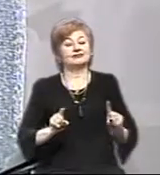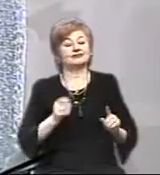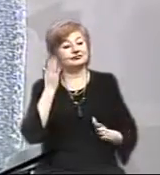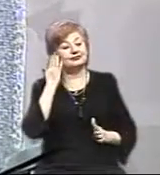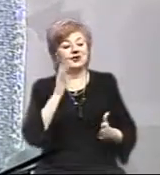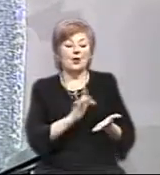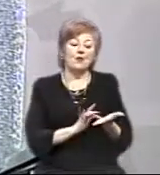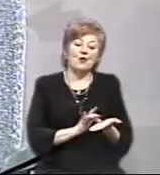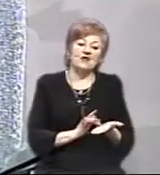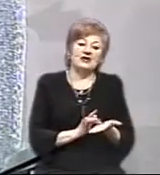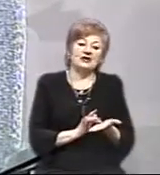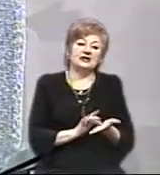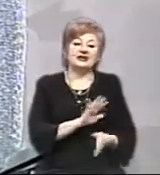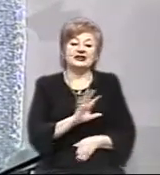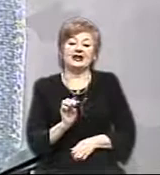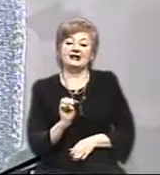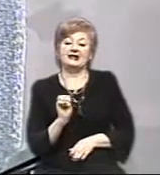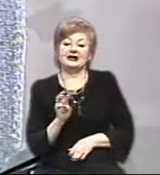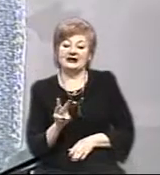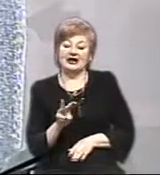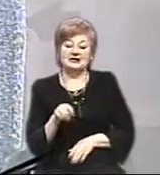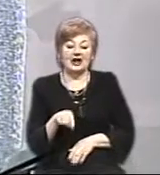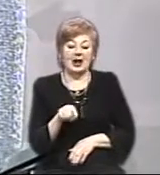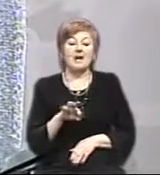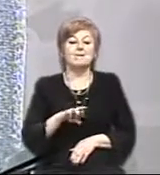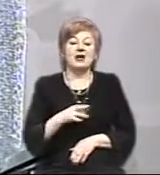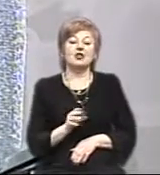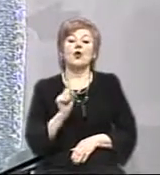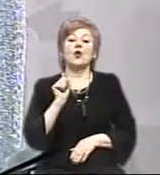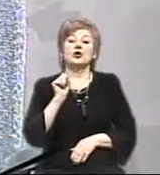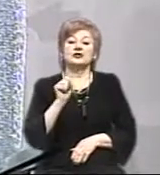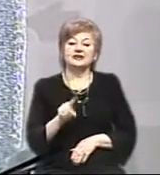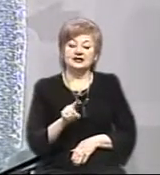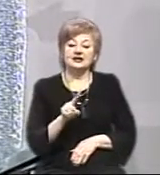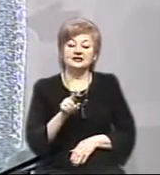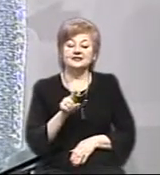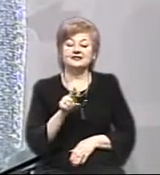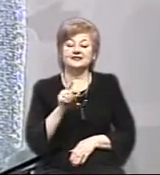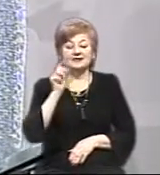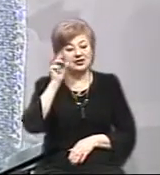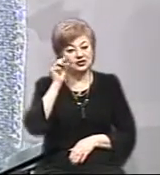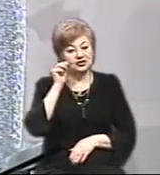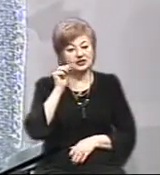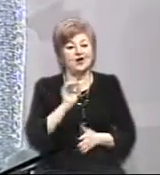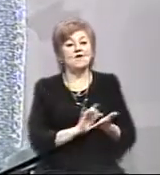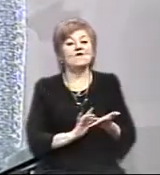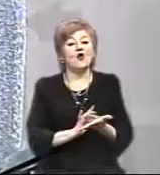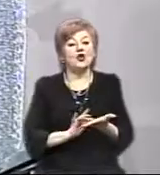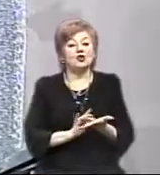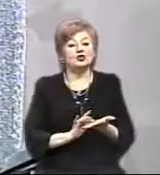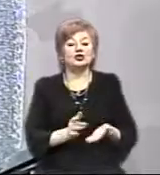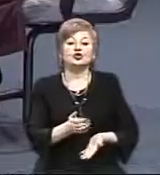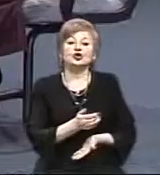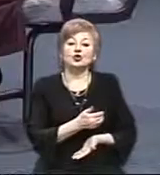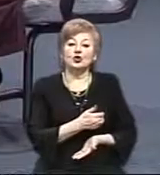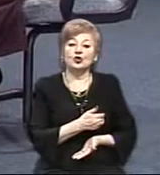Не 13-го, а у цю п'ятницю, 11-го, зробити таке жіноче ворожіння. Я все-таки ще до того хочу, щоб